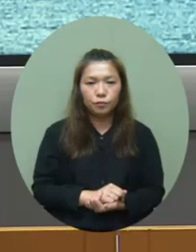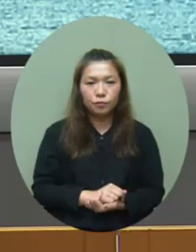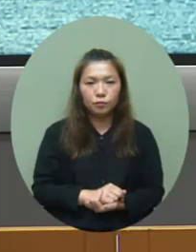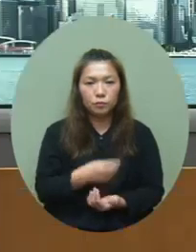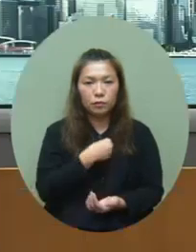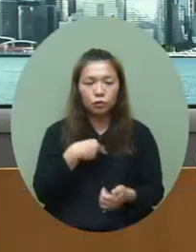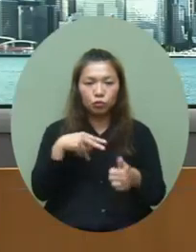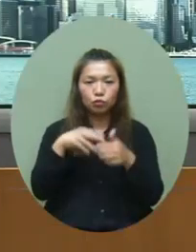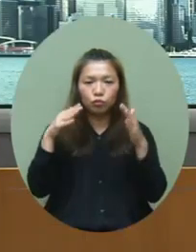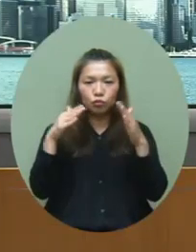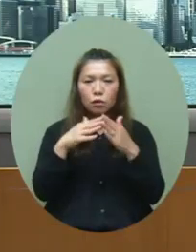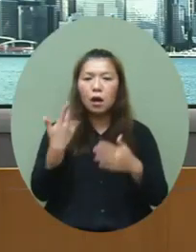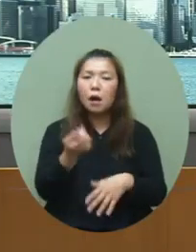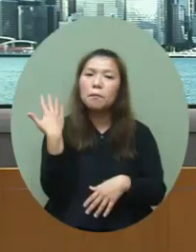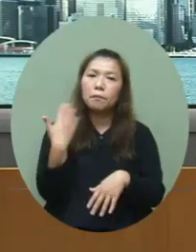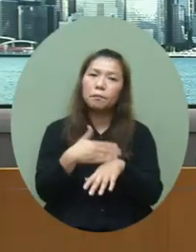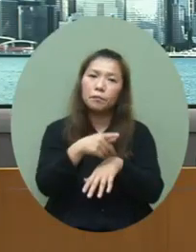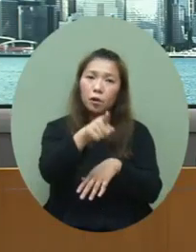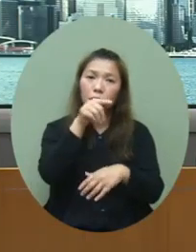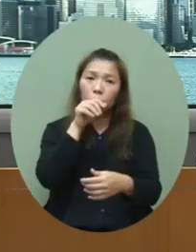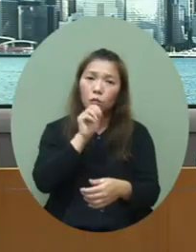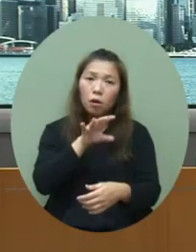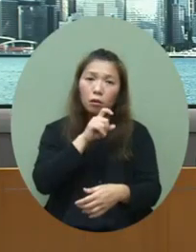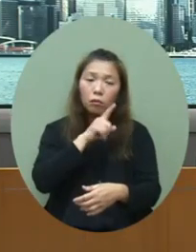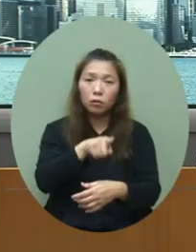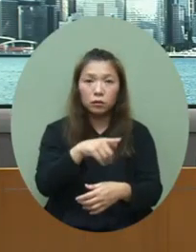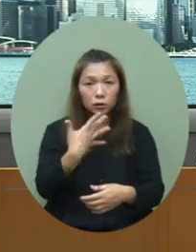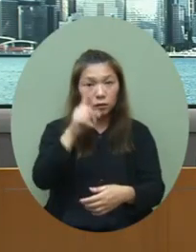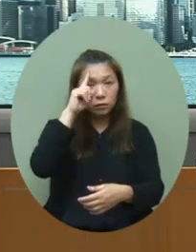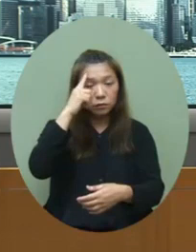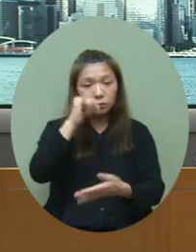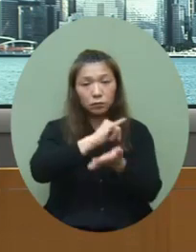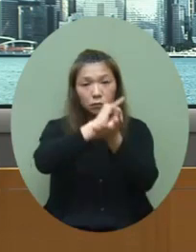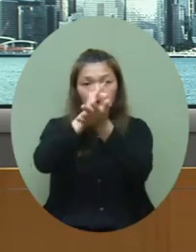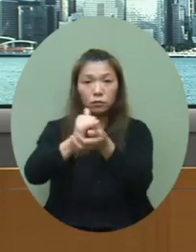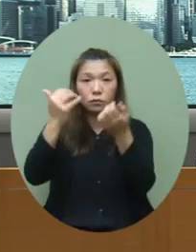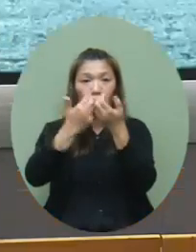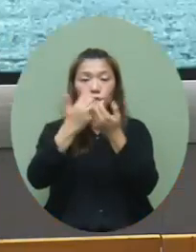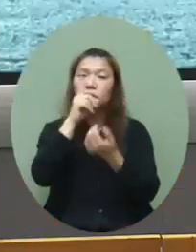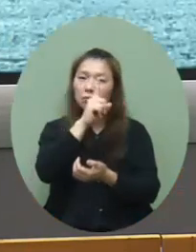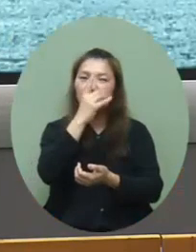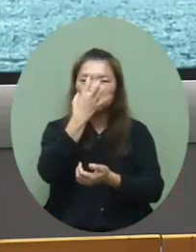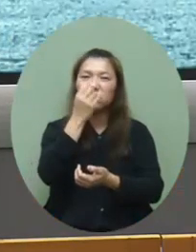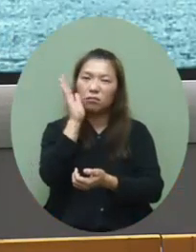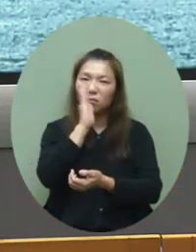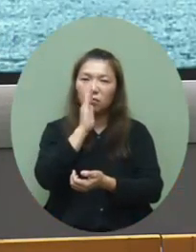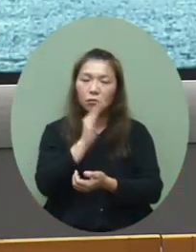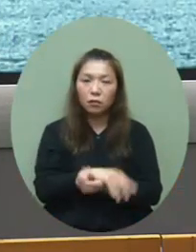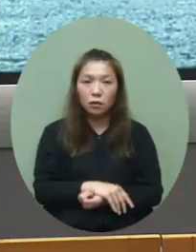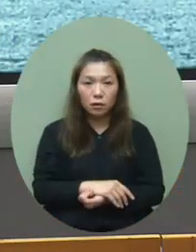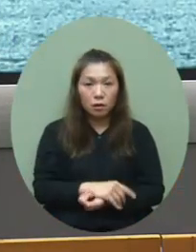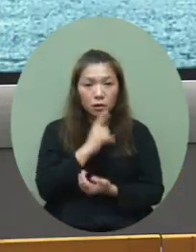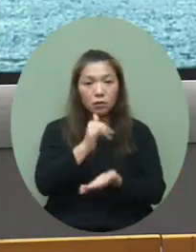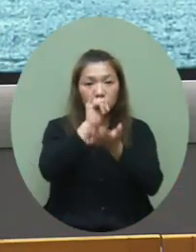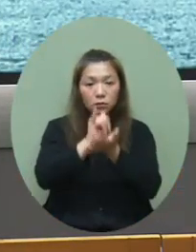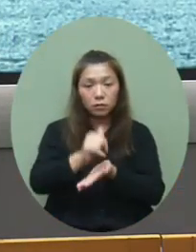醫管局方面，其實你提到就係而家現時我哋嘅每日入院可能係大概150個左緊啦嚇。咁留